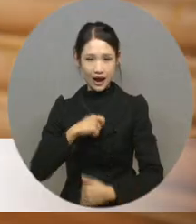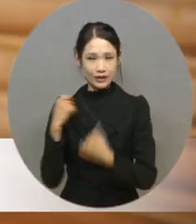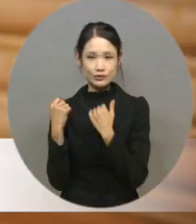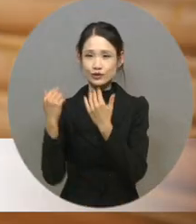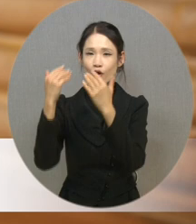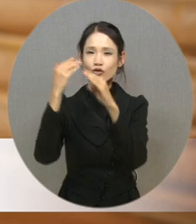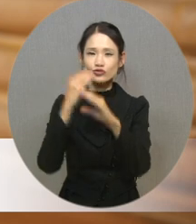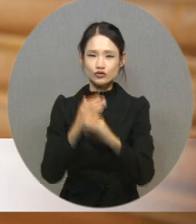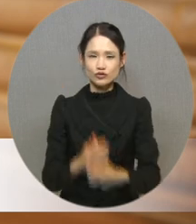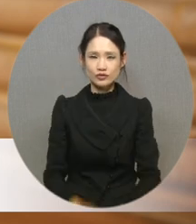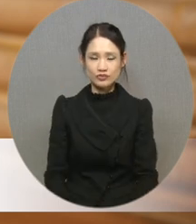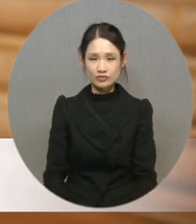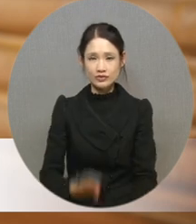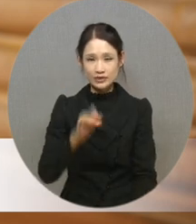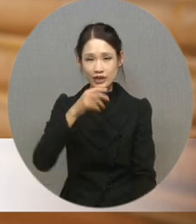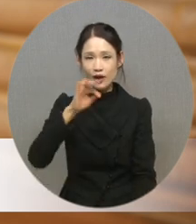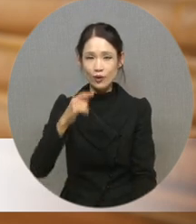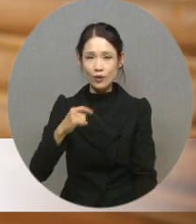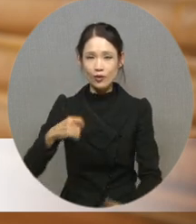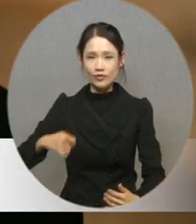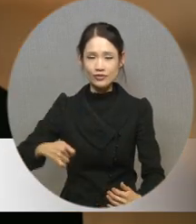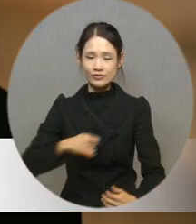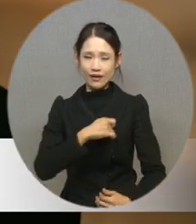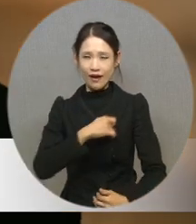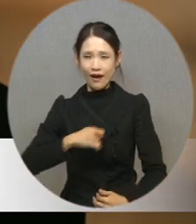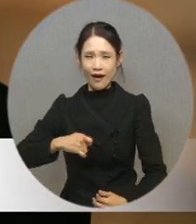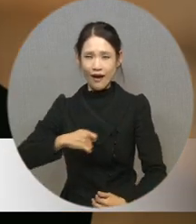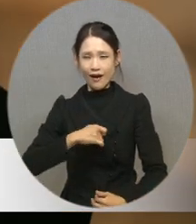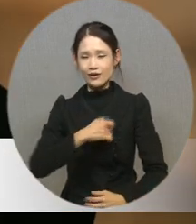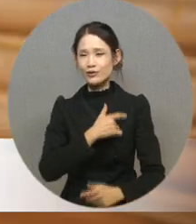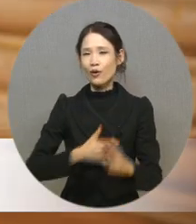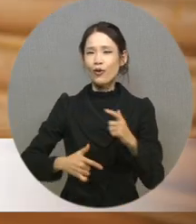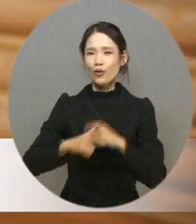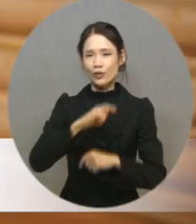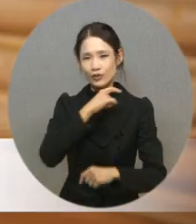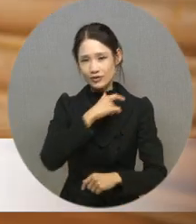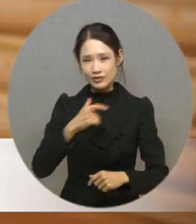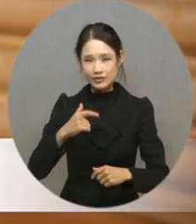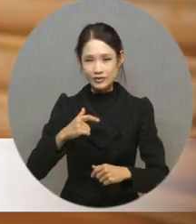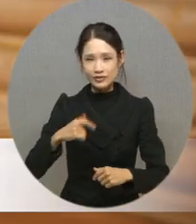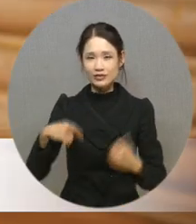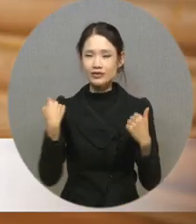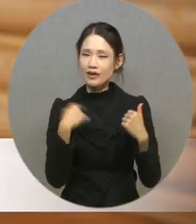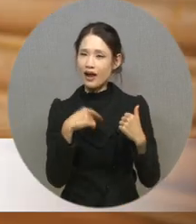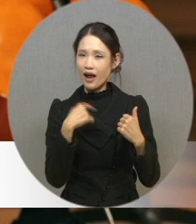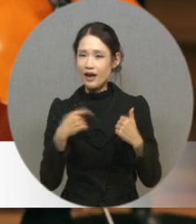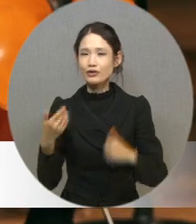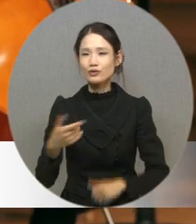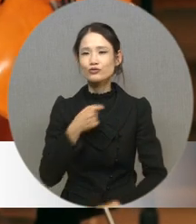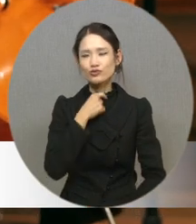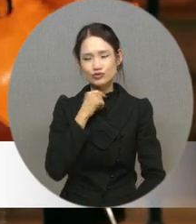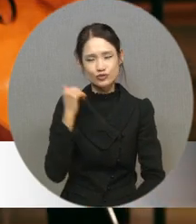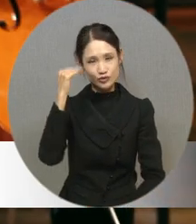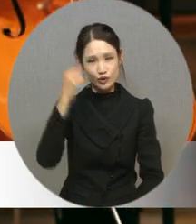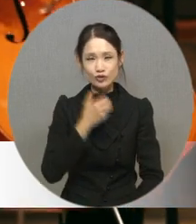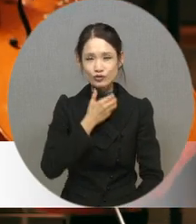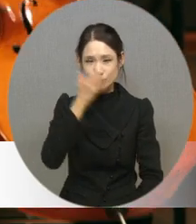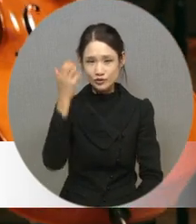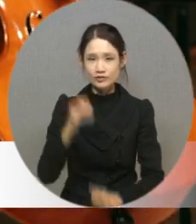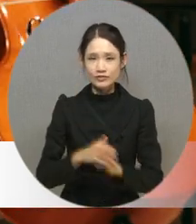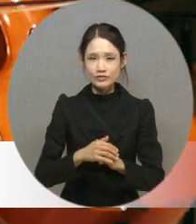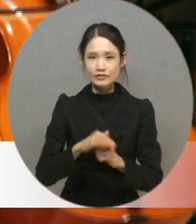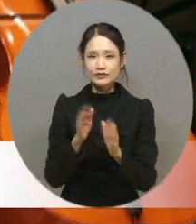세호가 좀 많이 재미있고요 친노를 가르쳐 주는 체스트가 됐으면 좋겠어요 첼로 앙상불